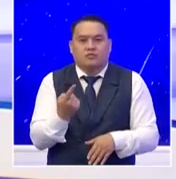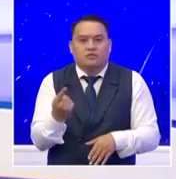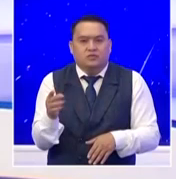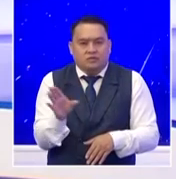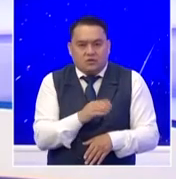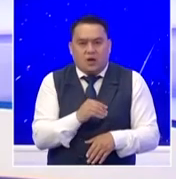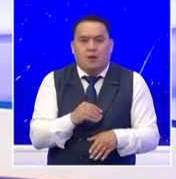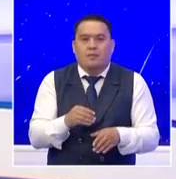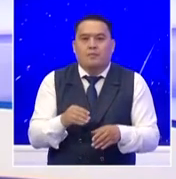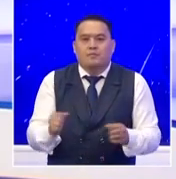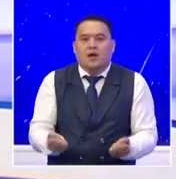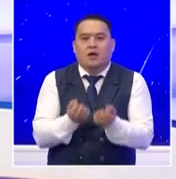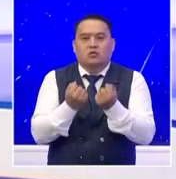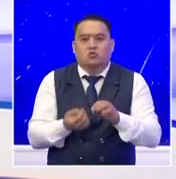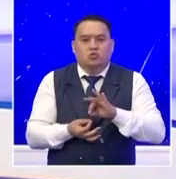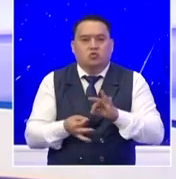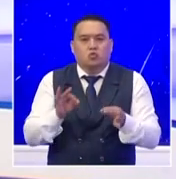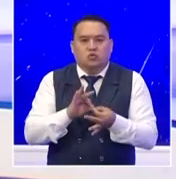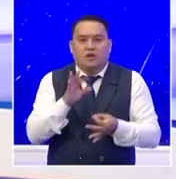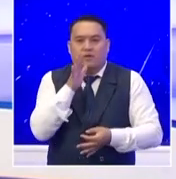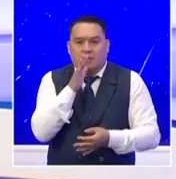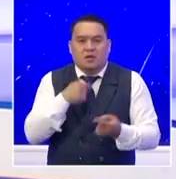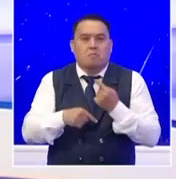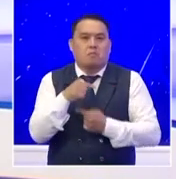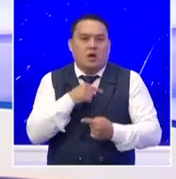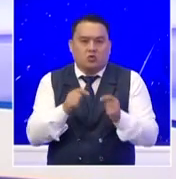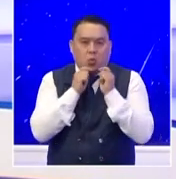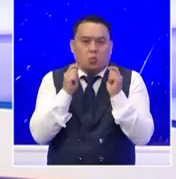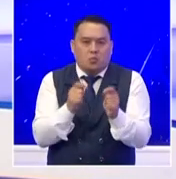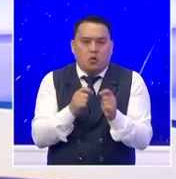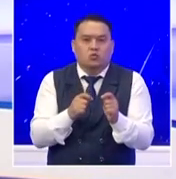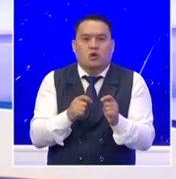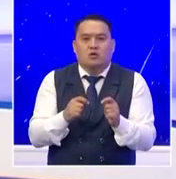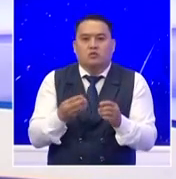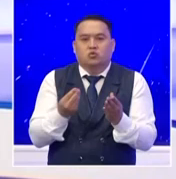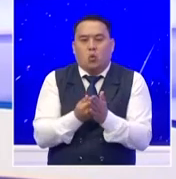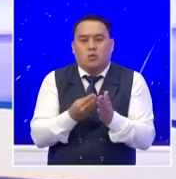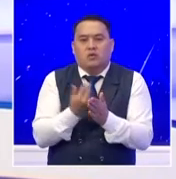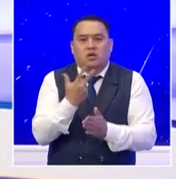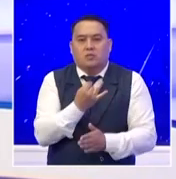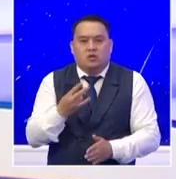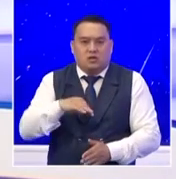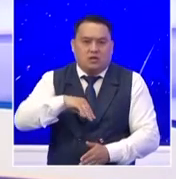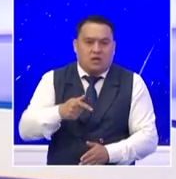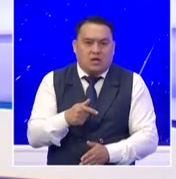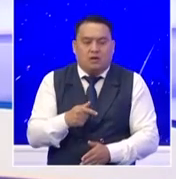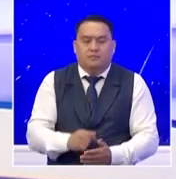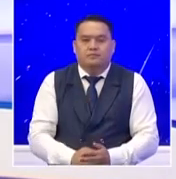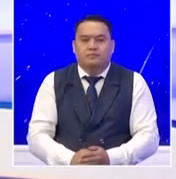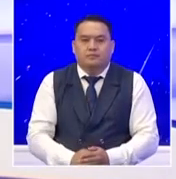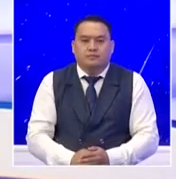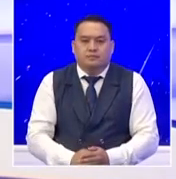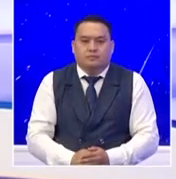равнодушным и поддержал земляков в это трудное время. Предприниматель вручил продуктовые корзины на сумму почти 3 миллиона тенге. Смотрите